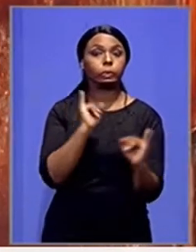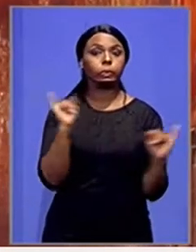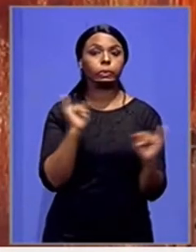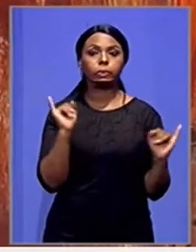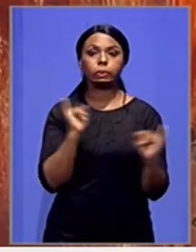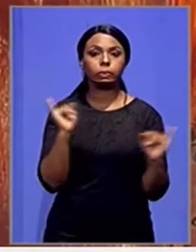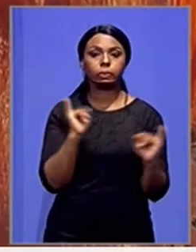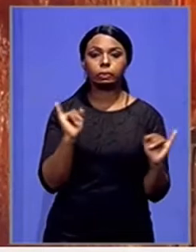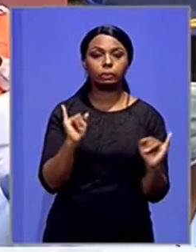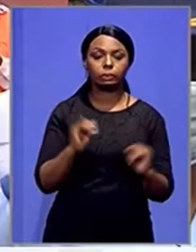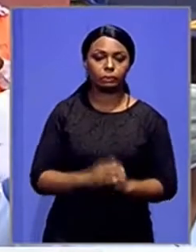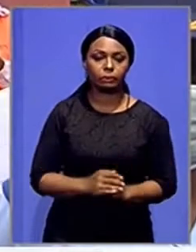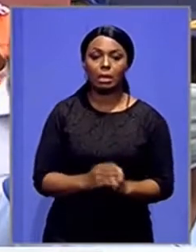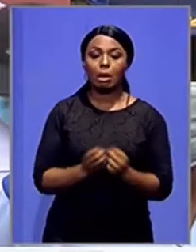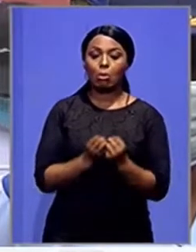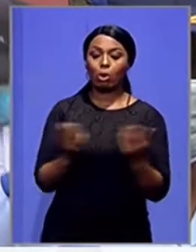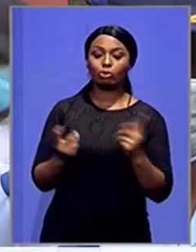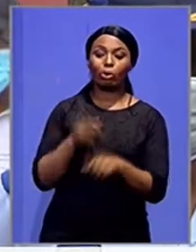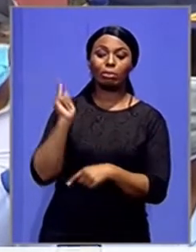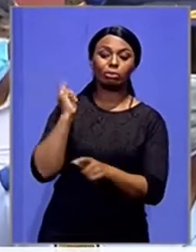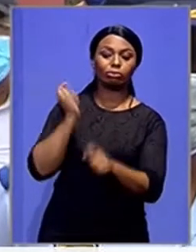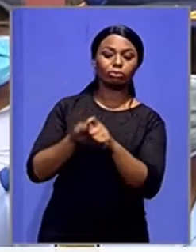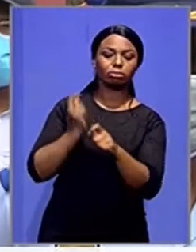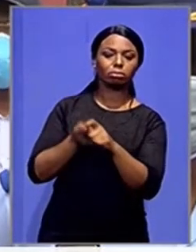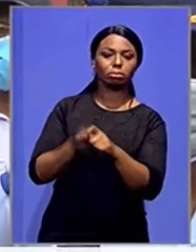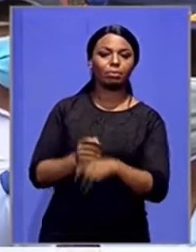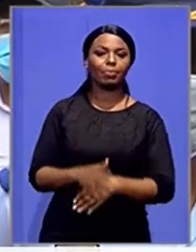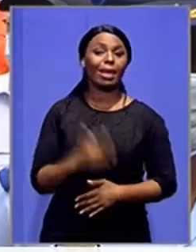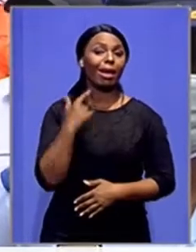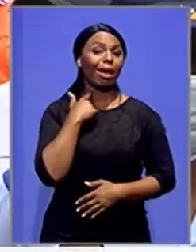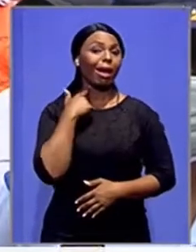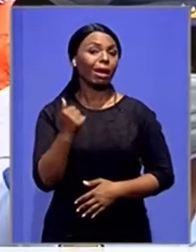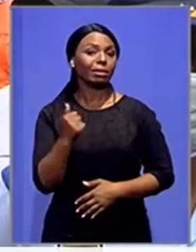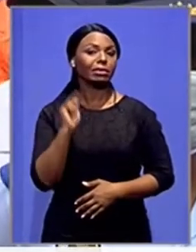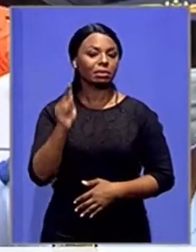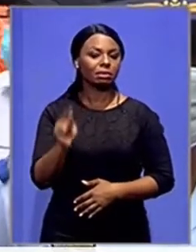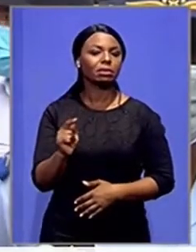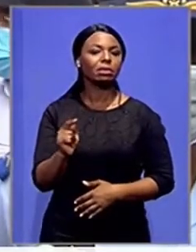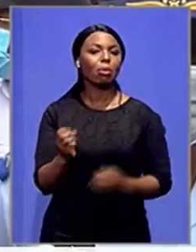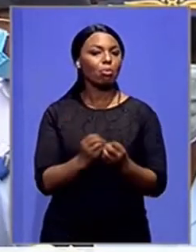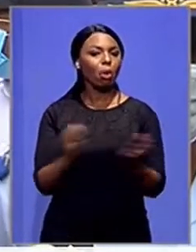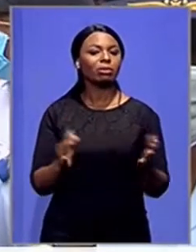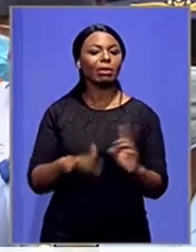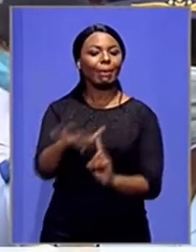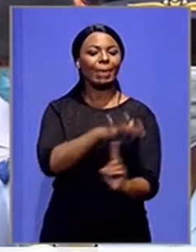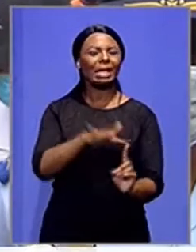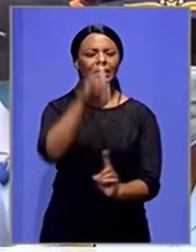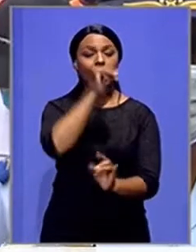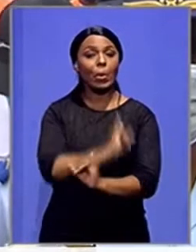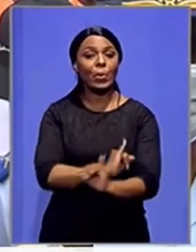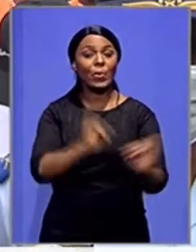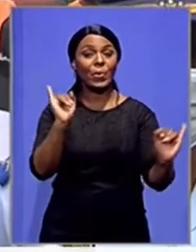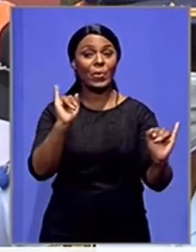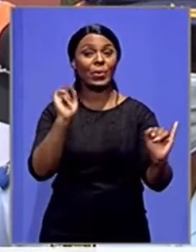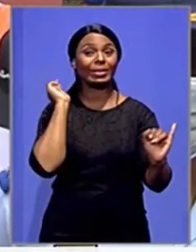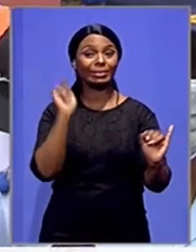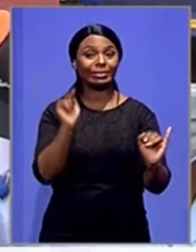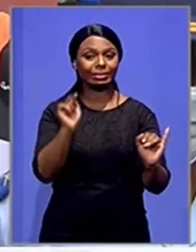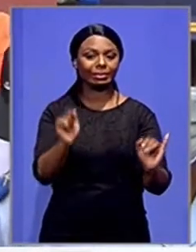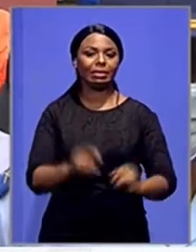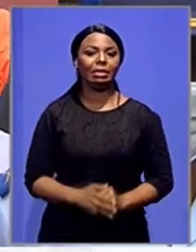abahlala emikhukhwini. All know that Alex is also one of our top 30 high crime contributing stations, so